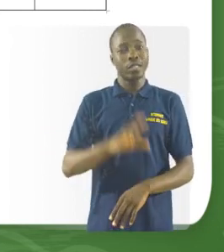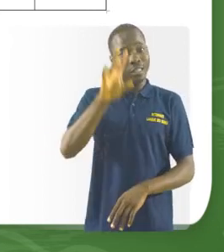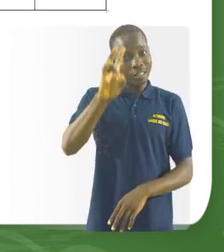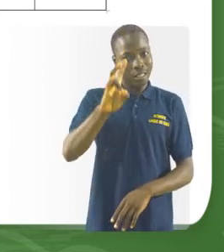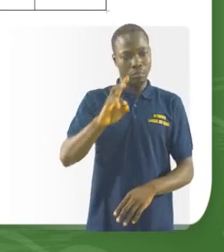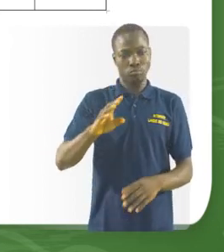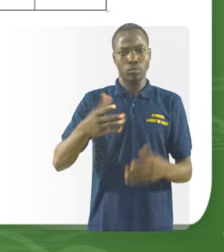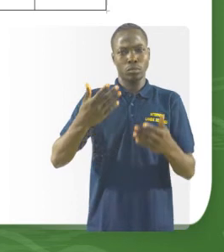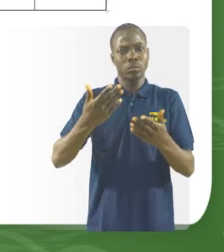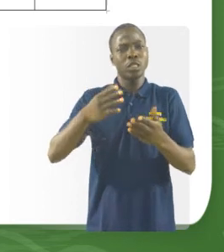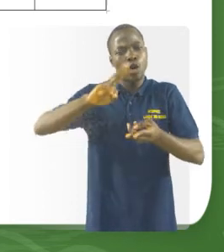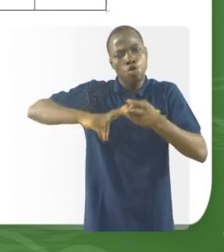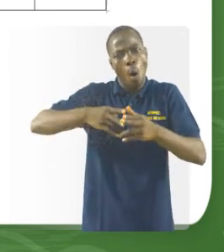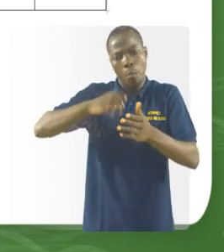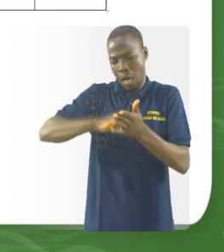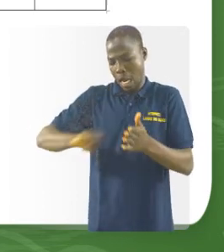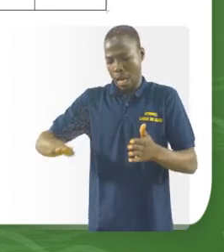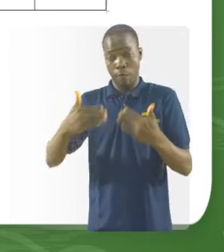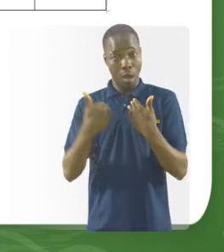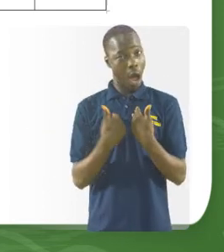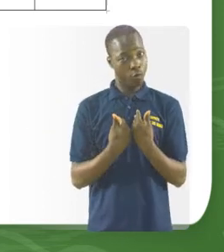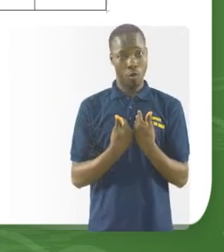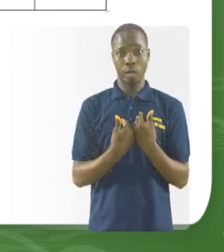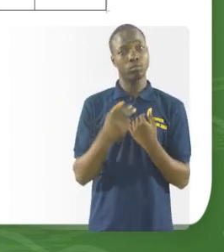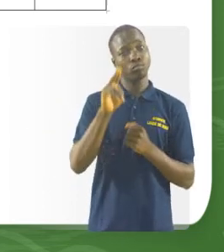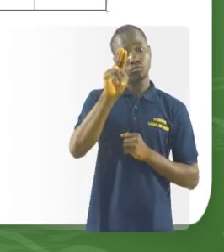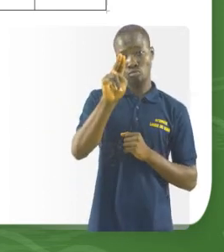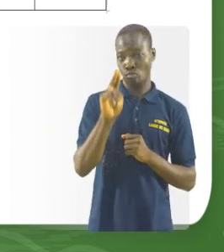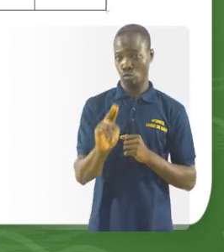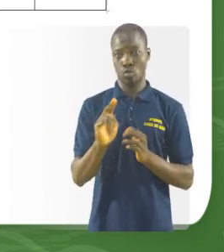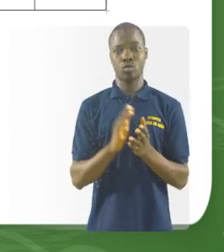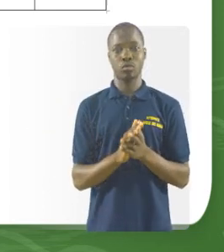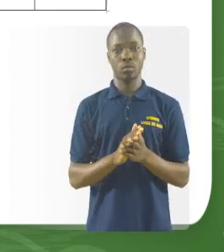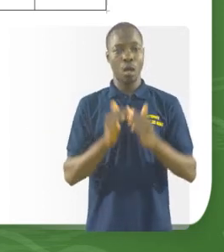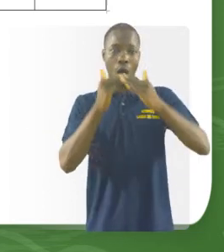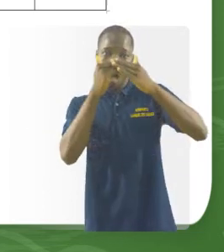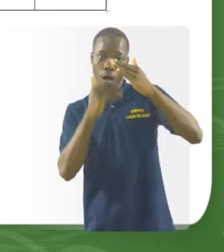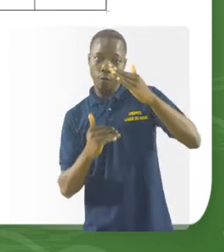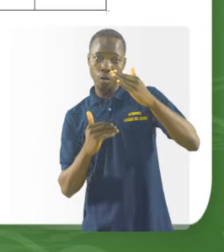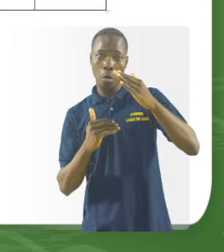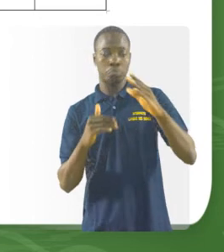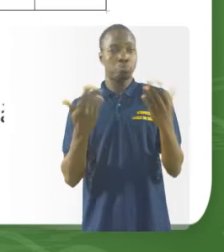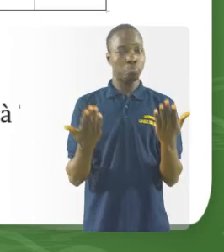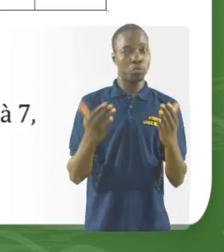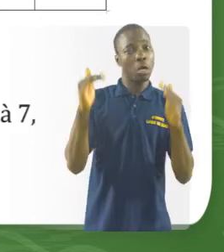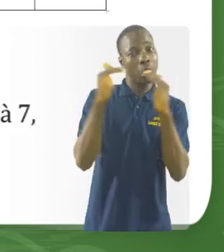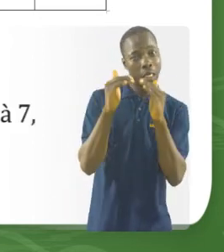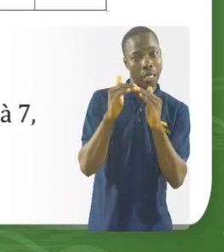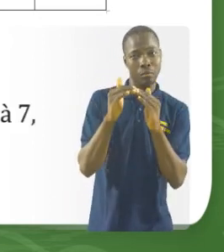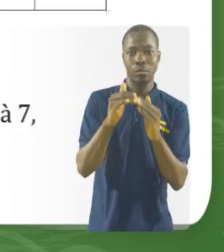des élèves qui ont obtenu une note inférieur ou égal à